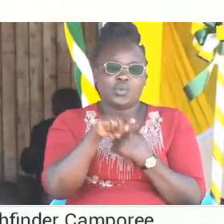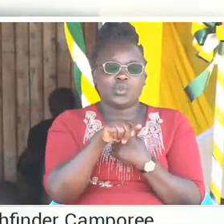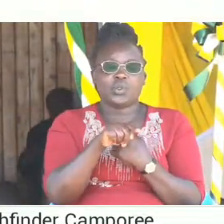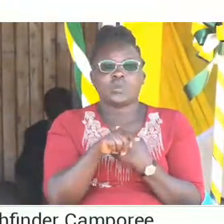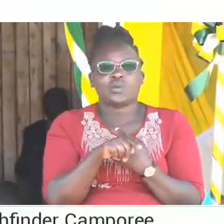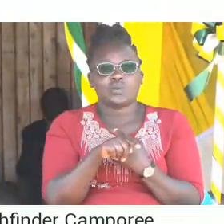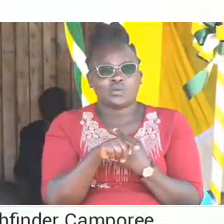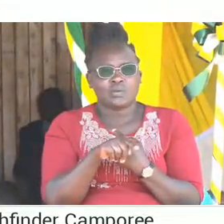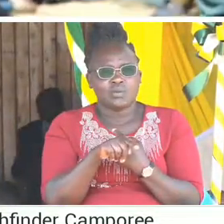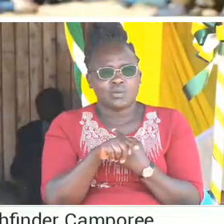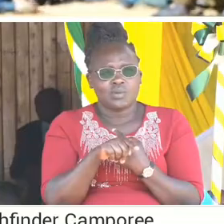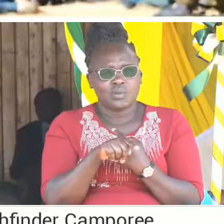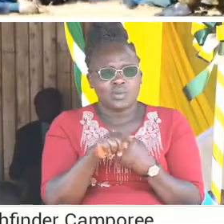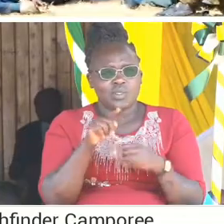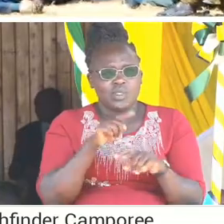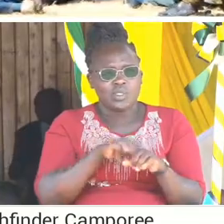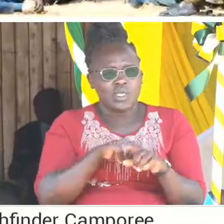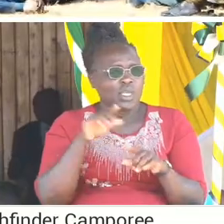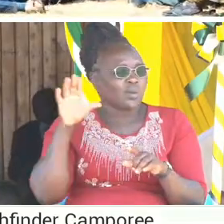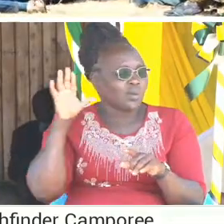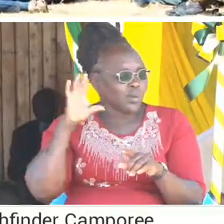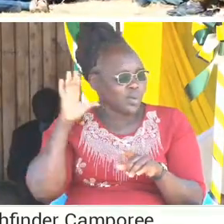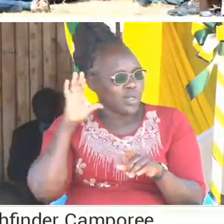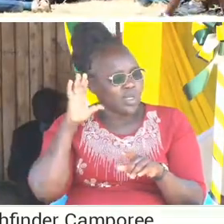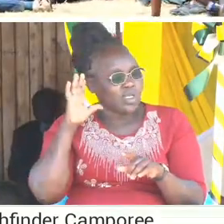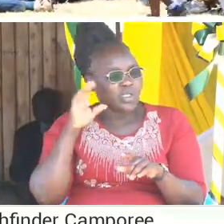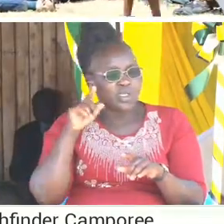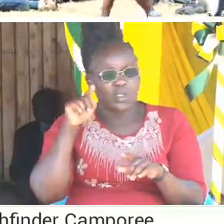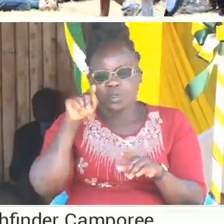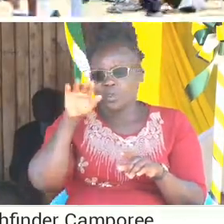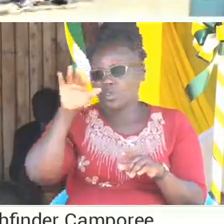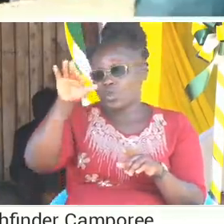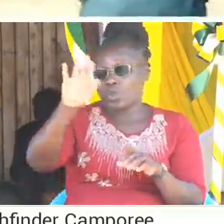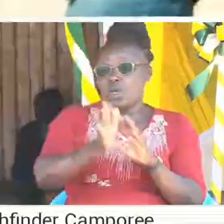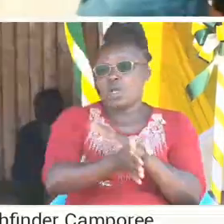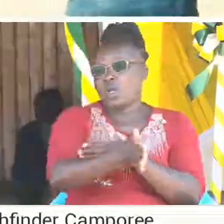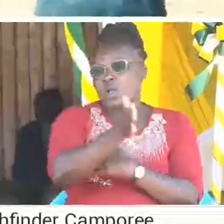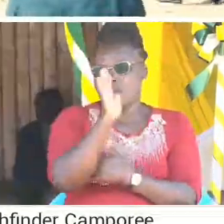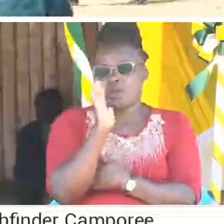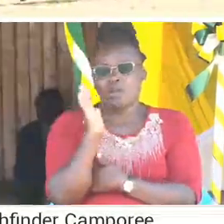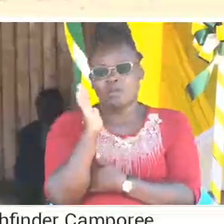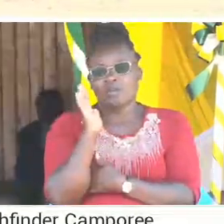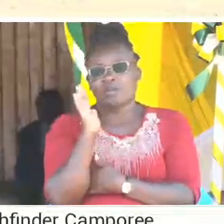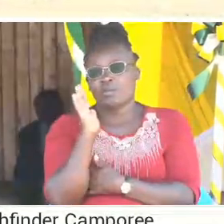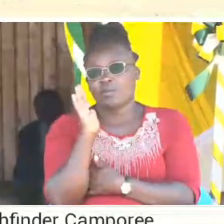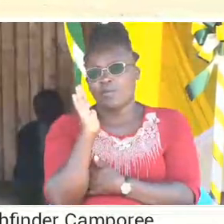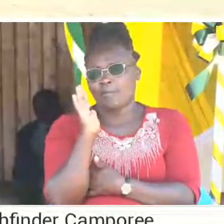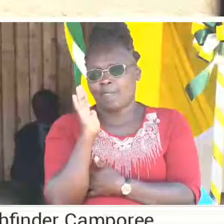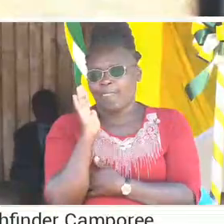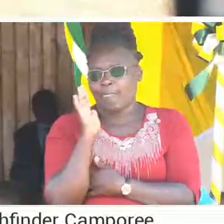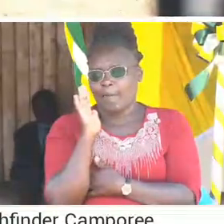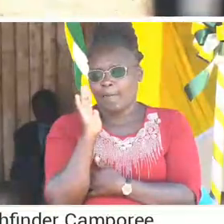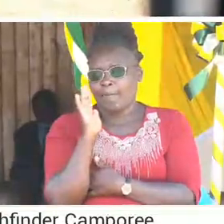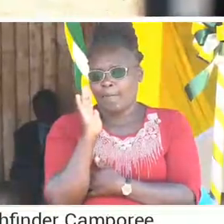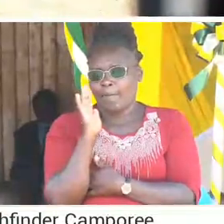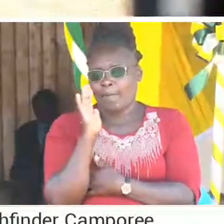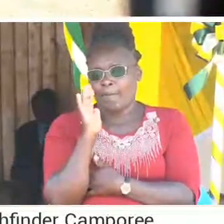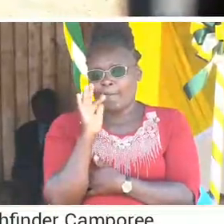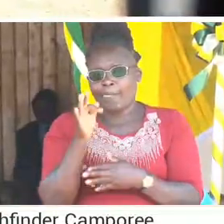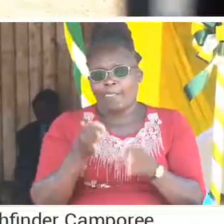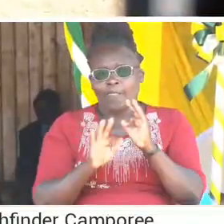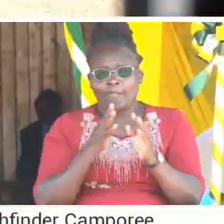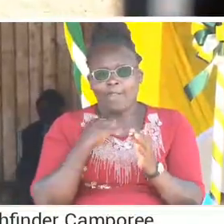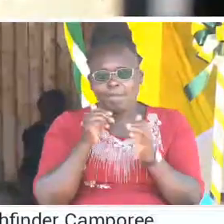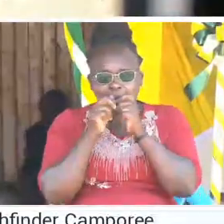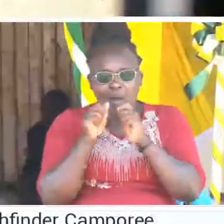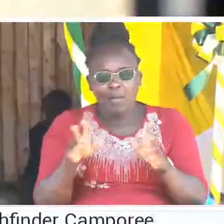tu utakaposikia sauti ya Bwana, wale mnaonisikiza huko pembeni. Kama unataka baraka, sikiliza sauti ya Bwana Mungu